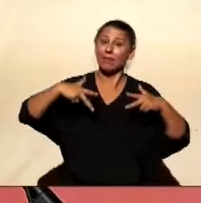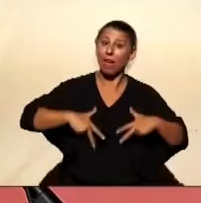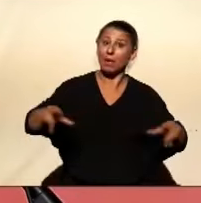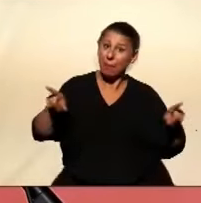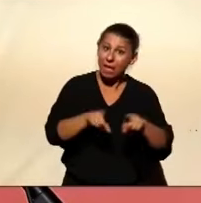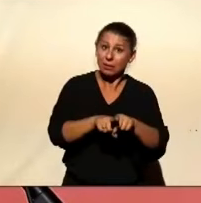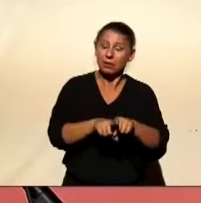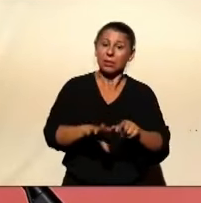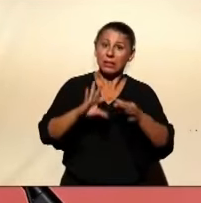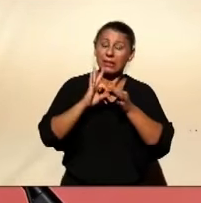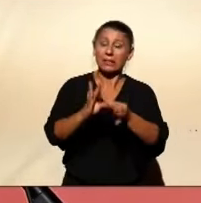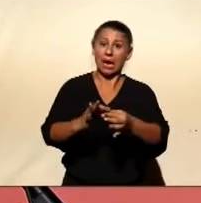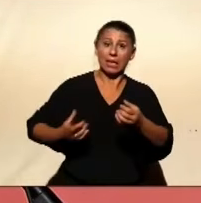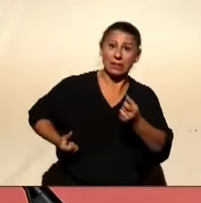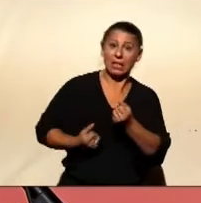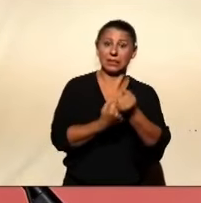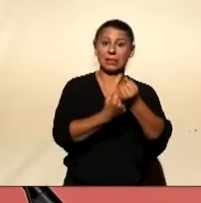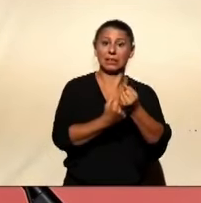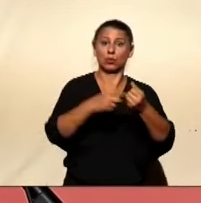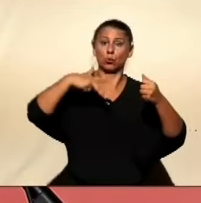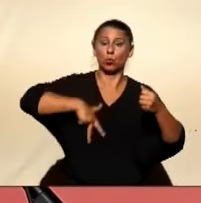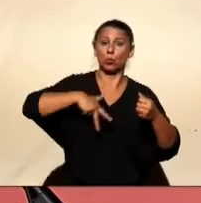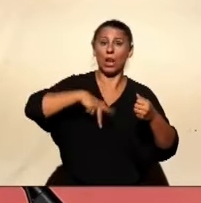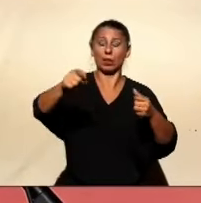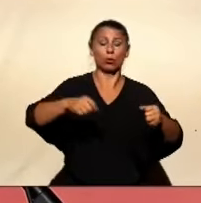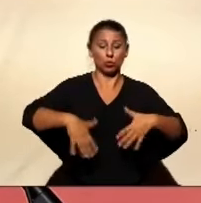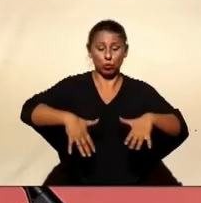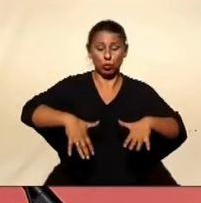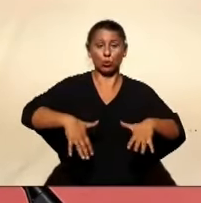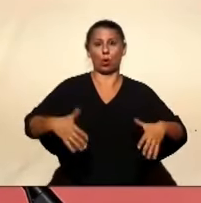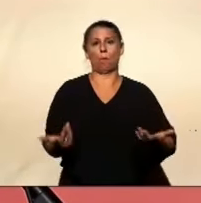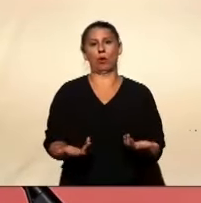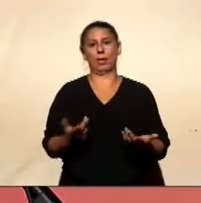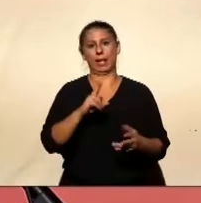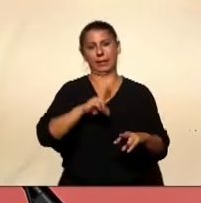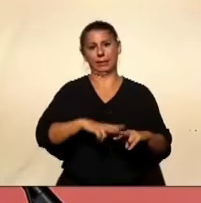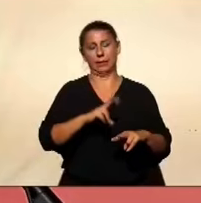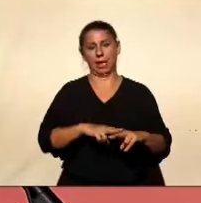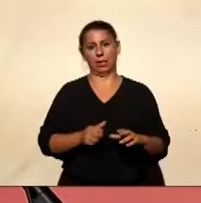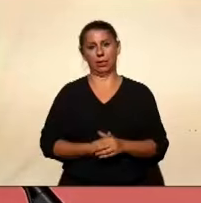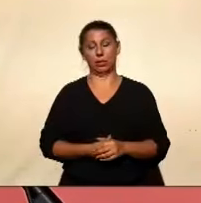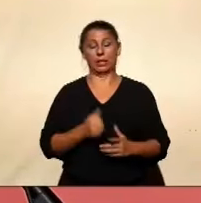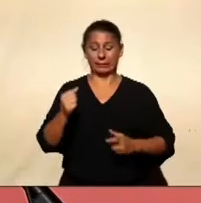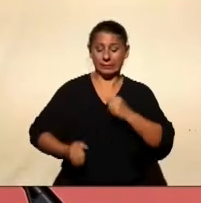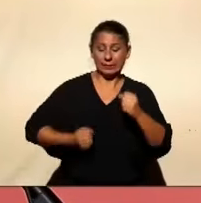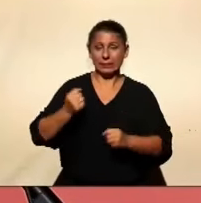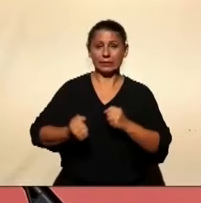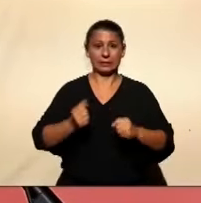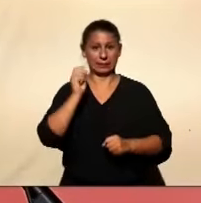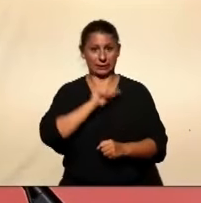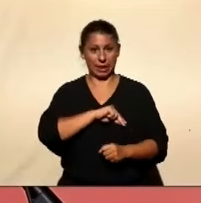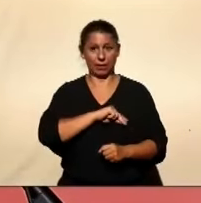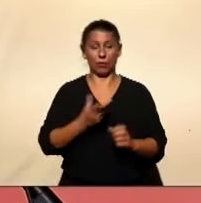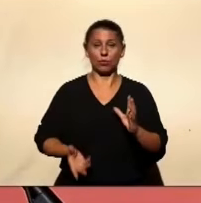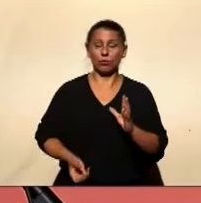που συνεχίζει να στηρίζει το κράτος τρομοκράτη του Ισραήλ. Το κυνήγι του κέρδους όμως, των